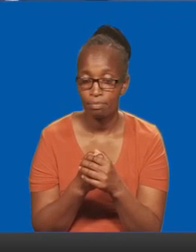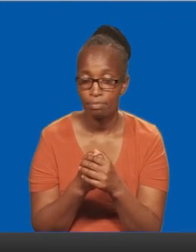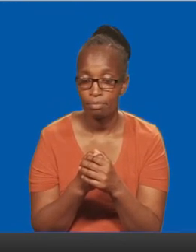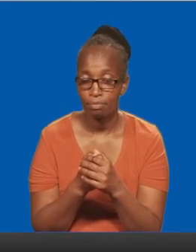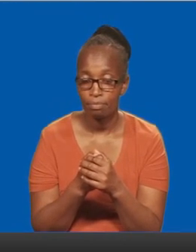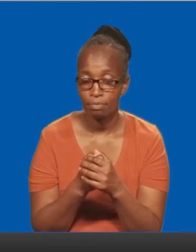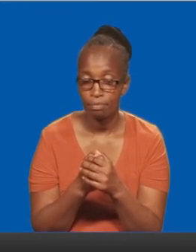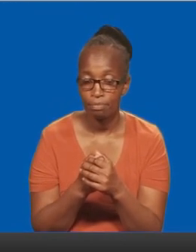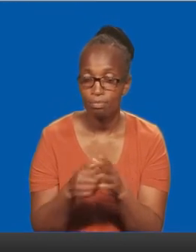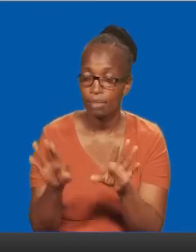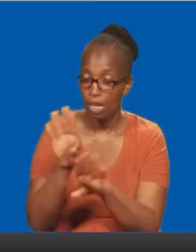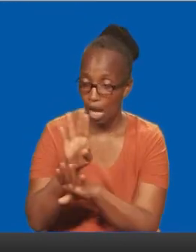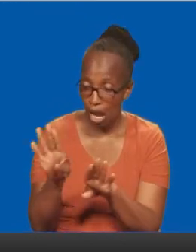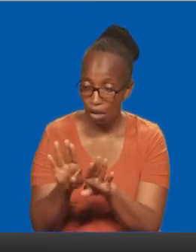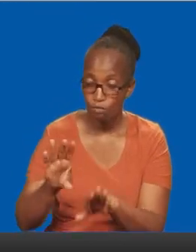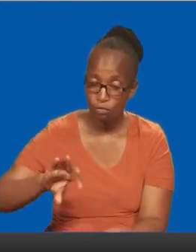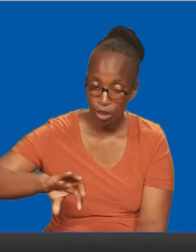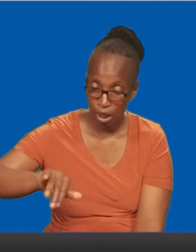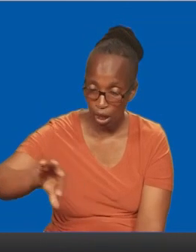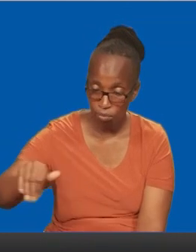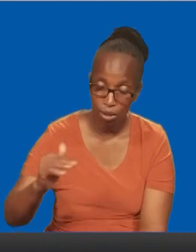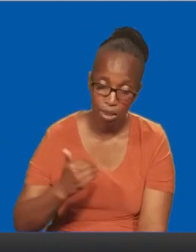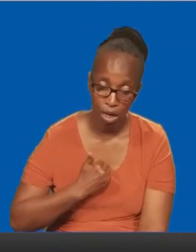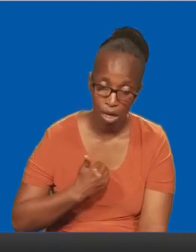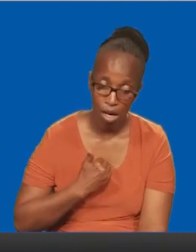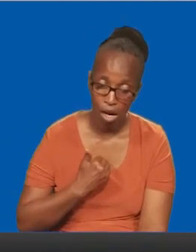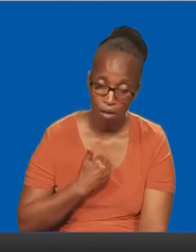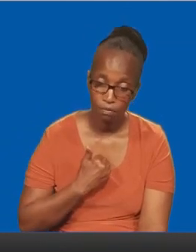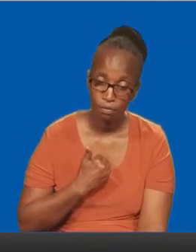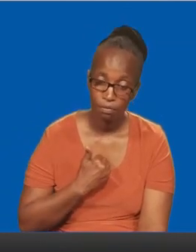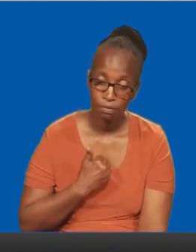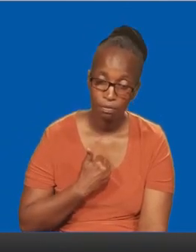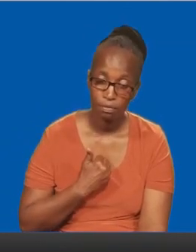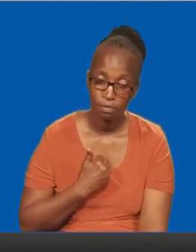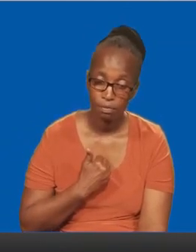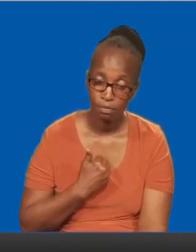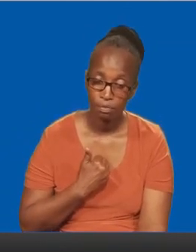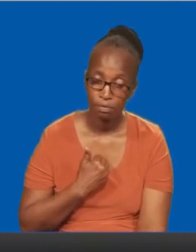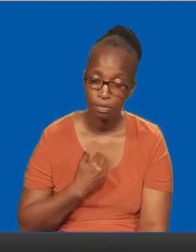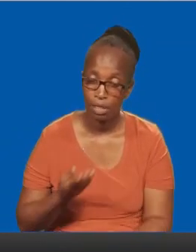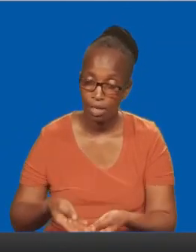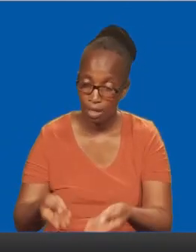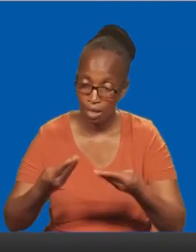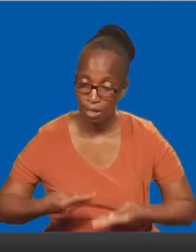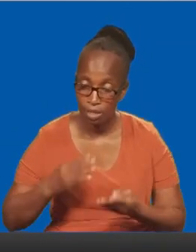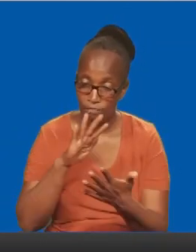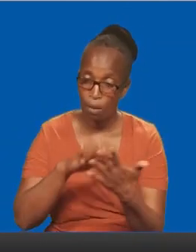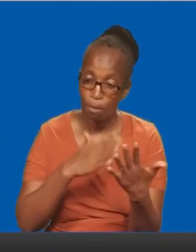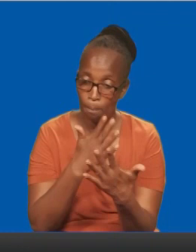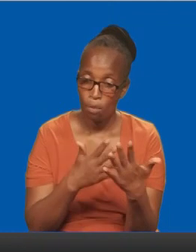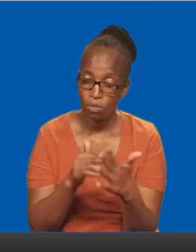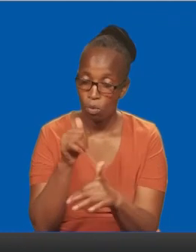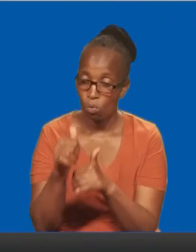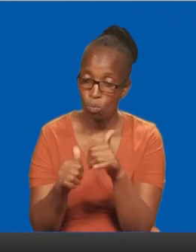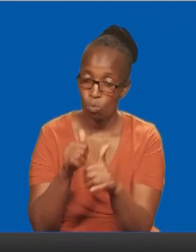hiyo. In essence, we need at every county we have